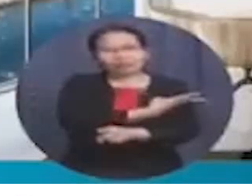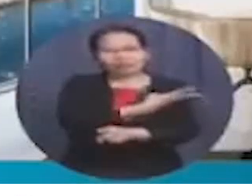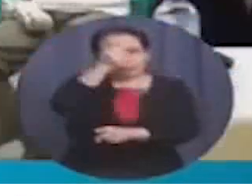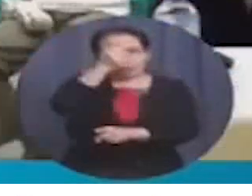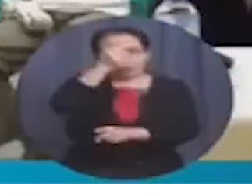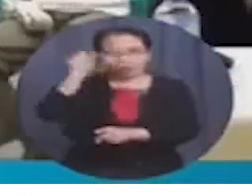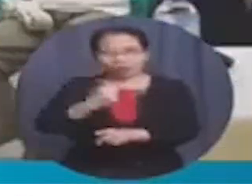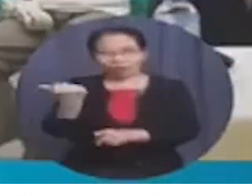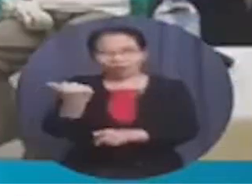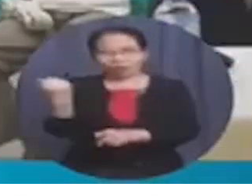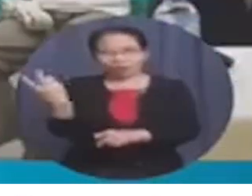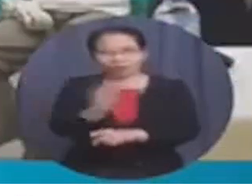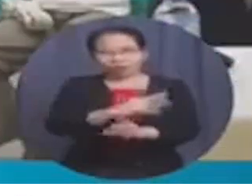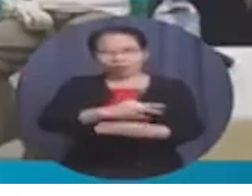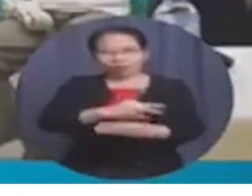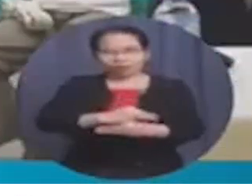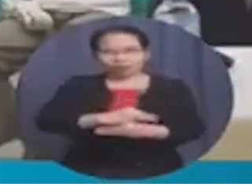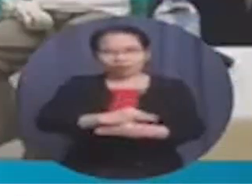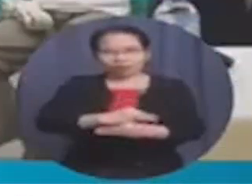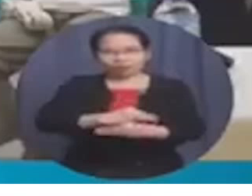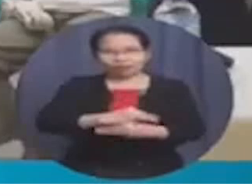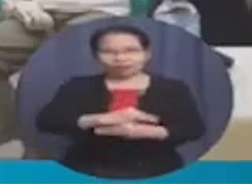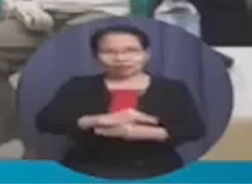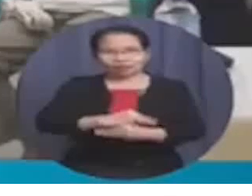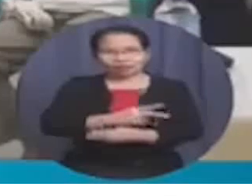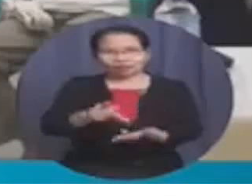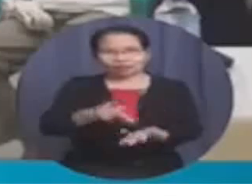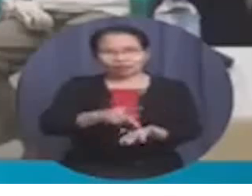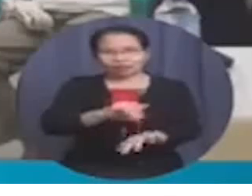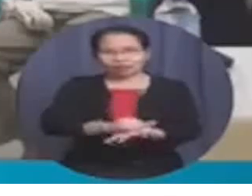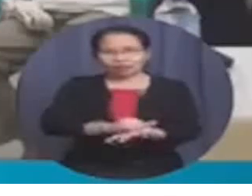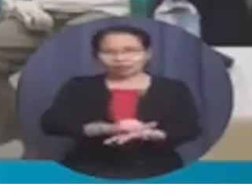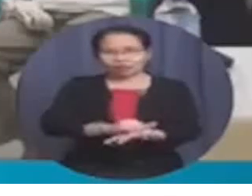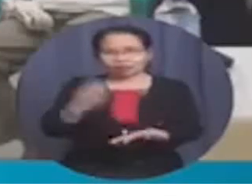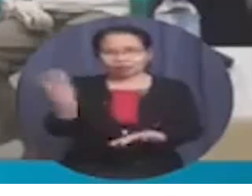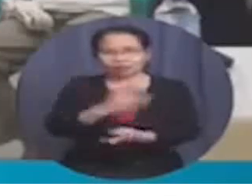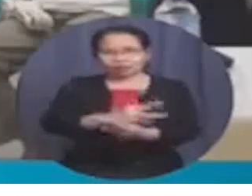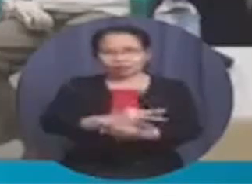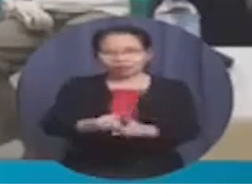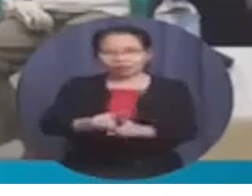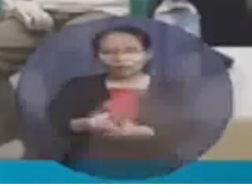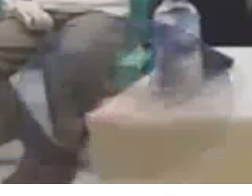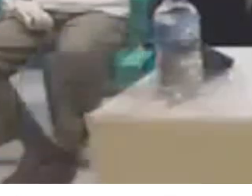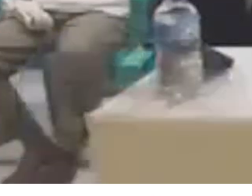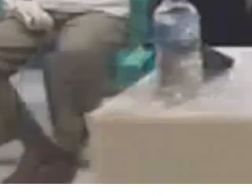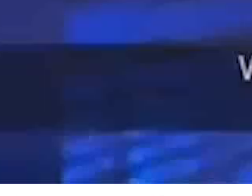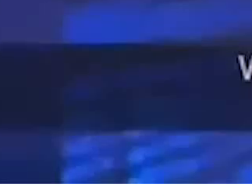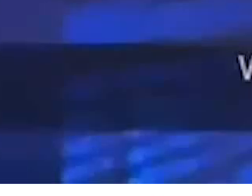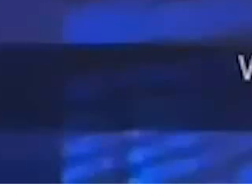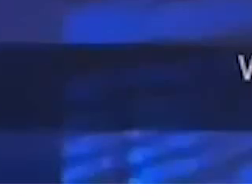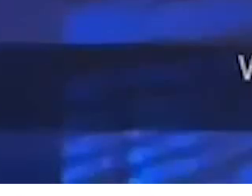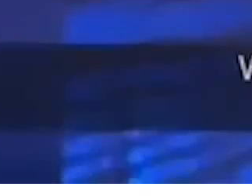yung isang salita niya, na, we made the, yung sa party na yun, no? We also build the God that